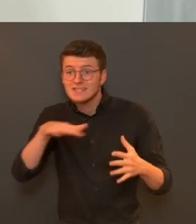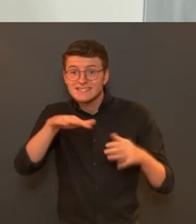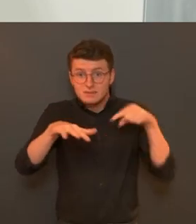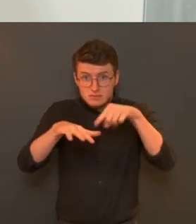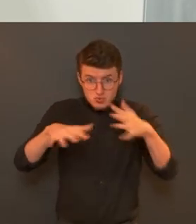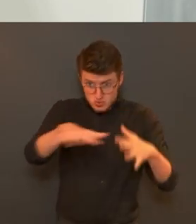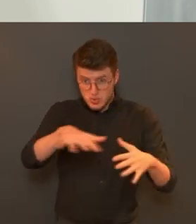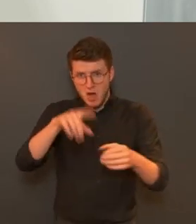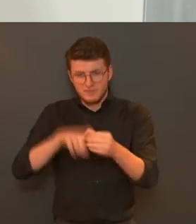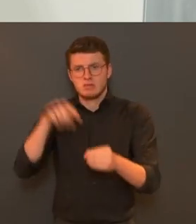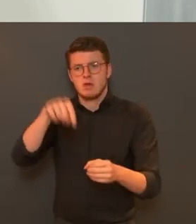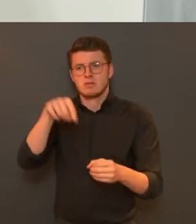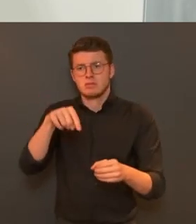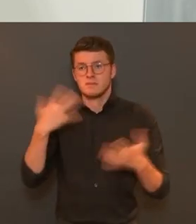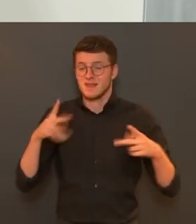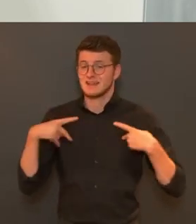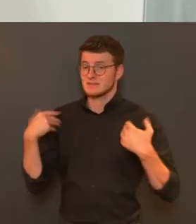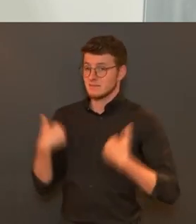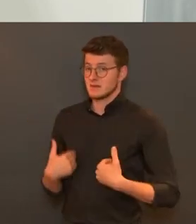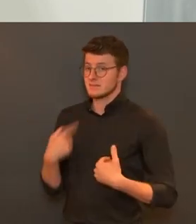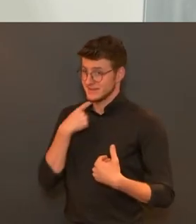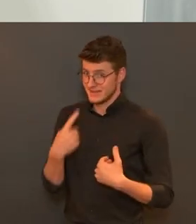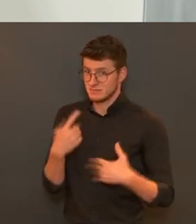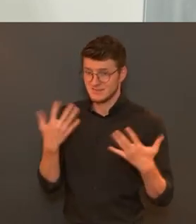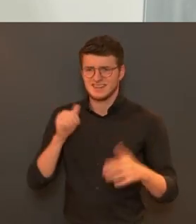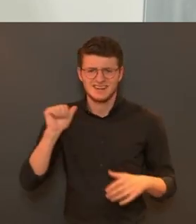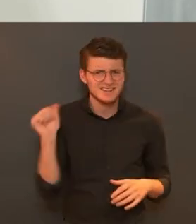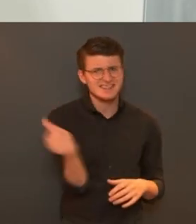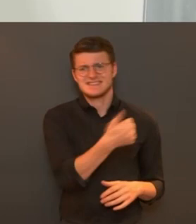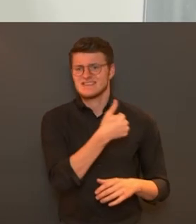Les experts conseillent à tout le monde